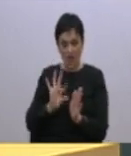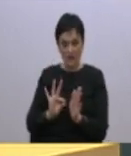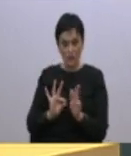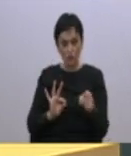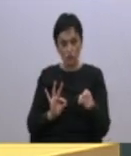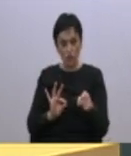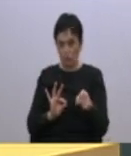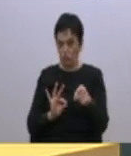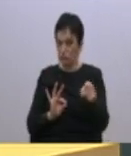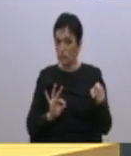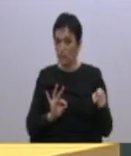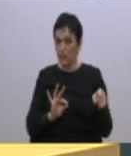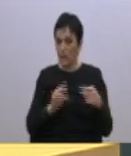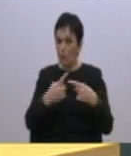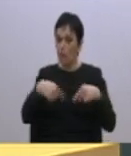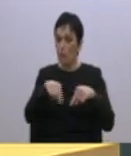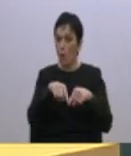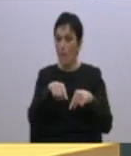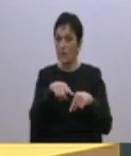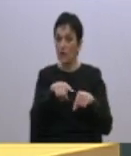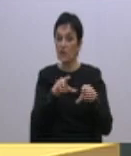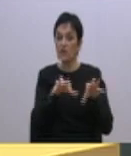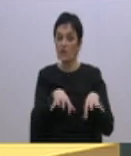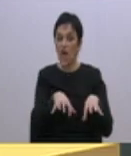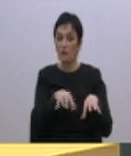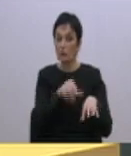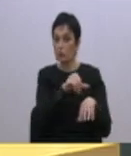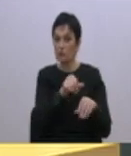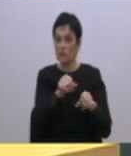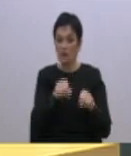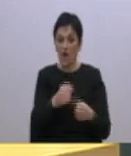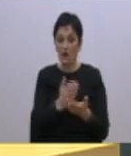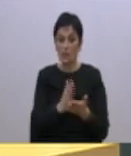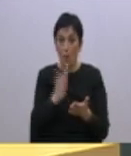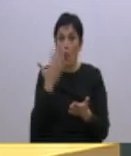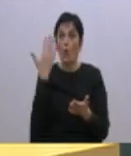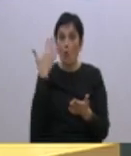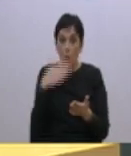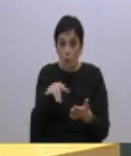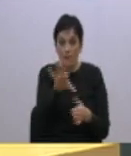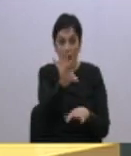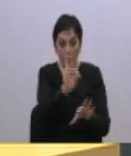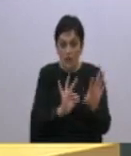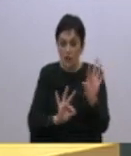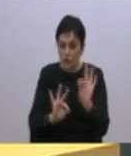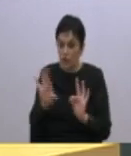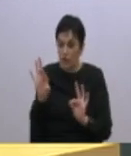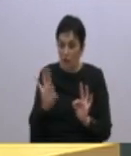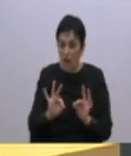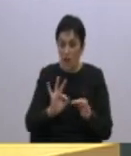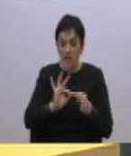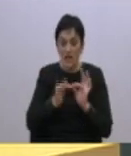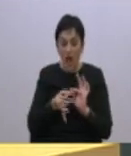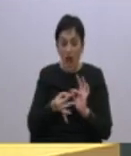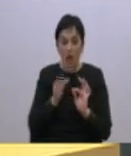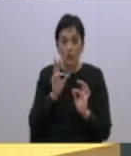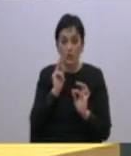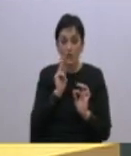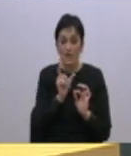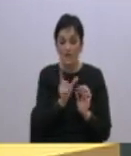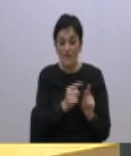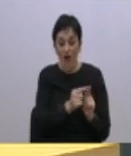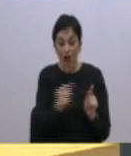ამათ კომიტეტში თავმჯდომარეობის საშუალება აღარ აქვთ არჩეულია ის ხალხი გარკვეული ვადით